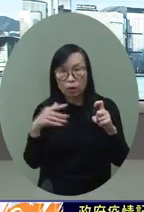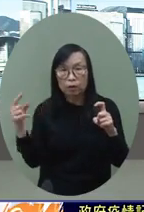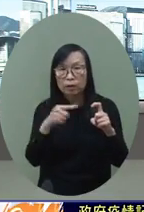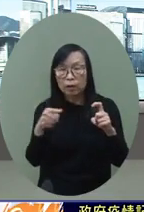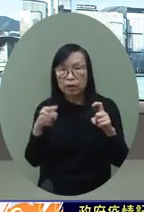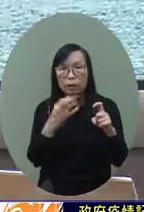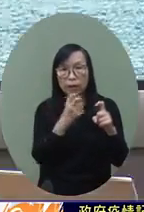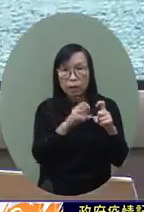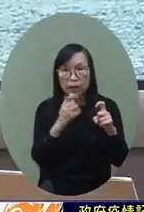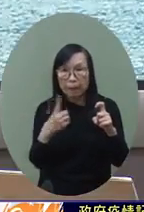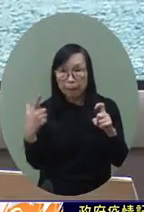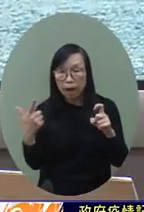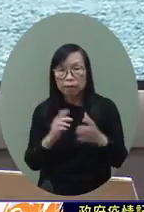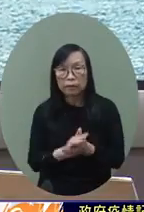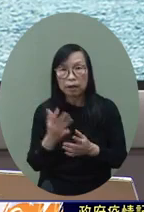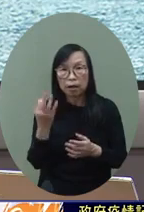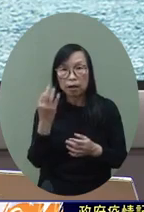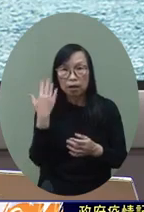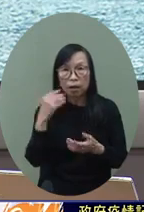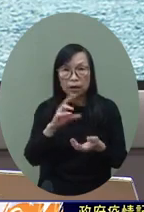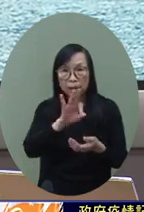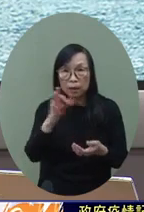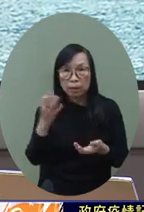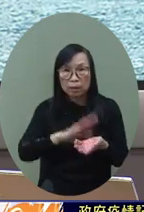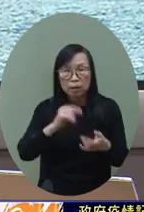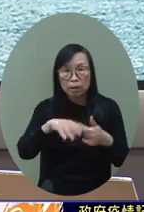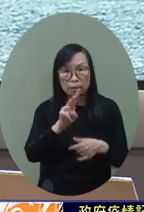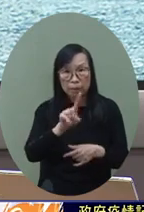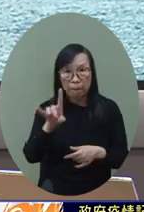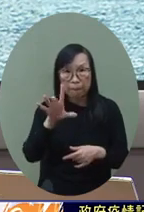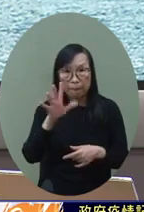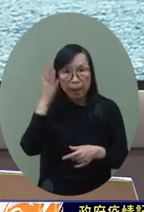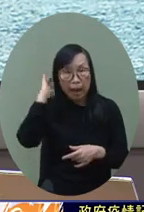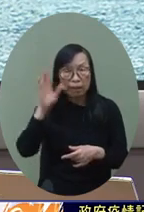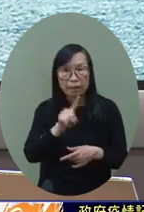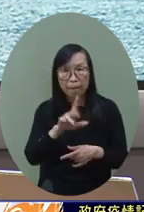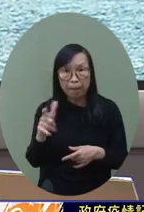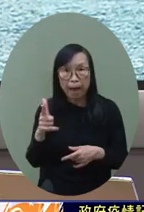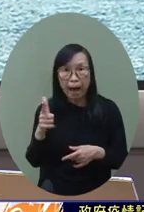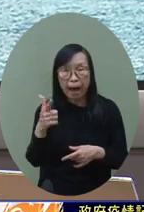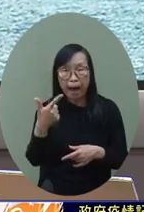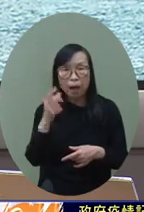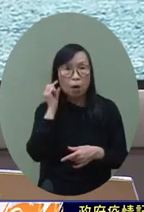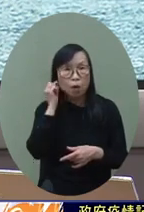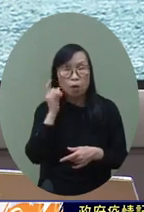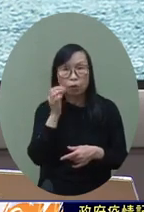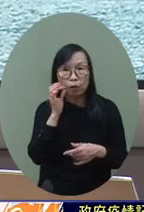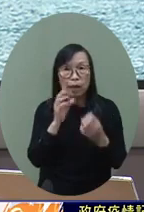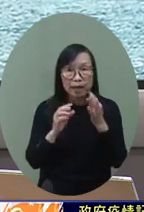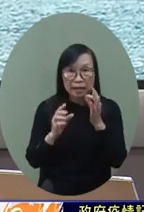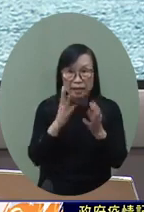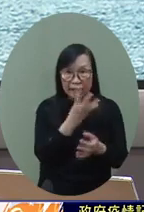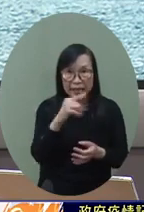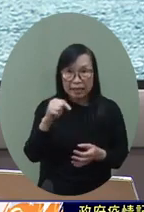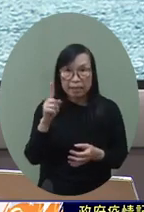9108。咁個33宗個案咧就包括咗15男、18女。年齡是